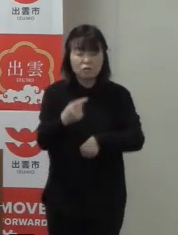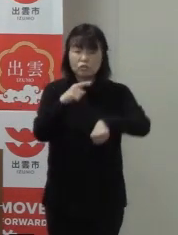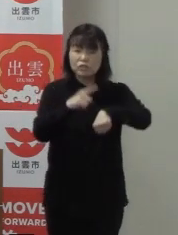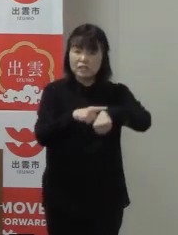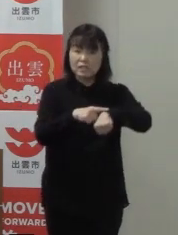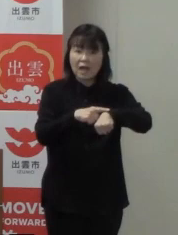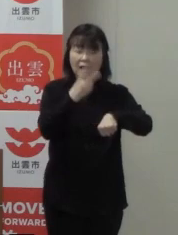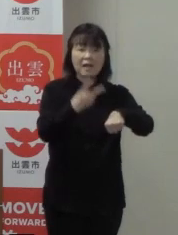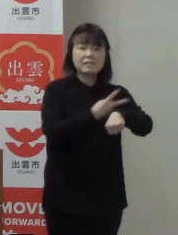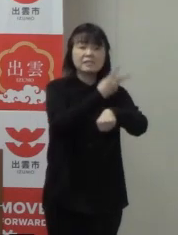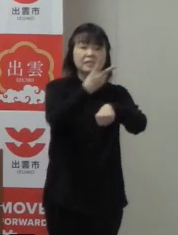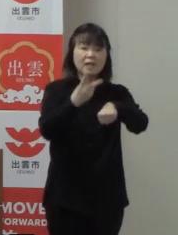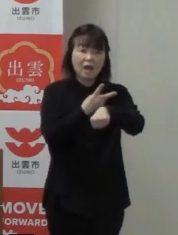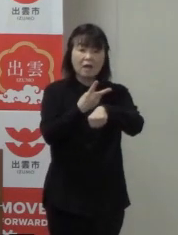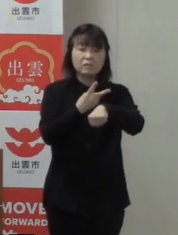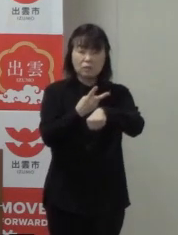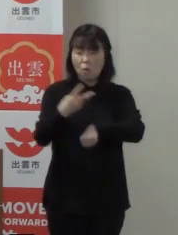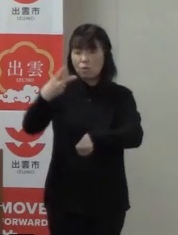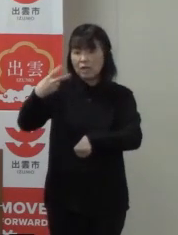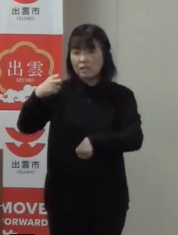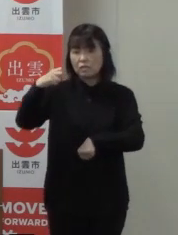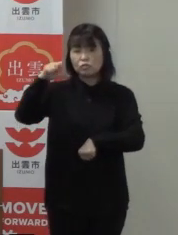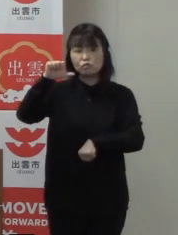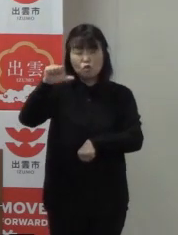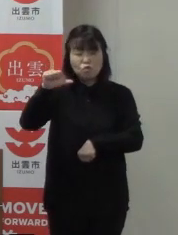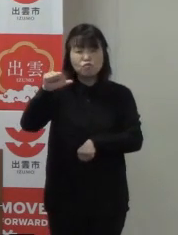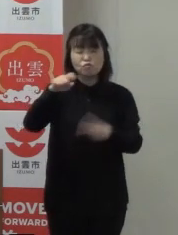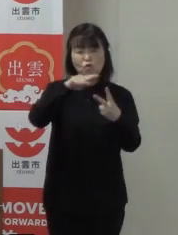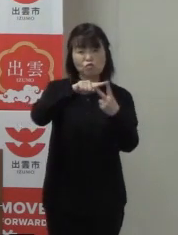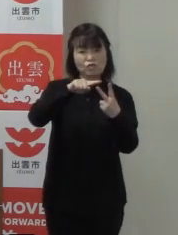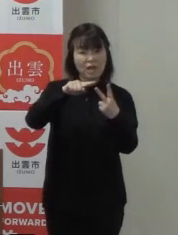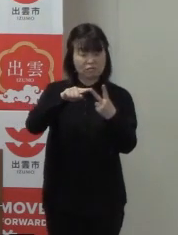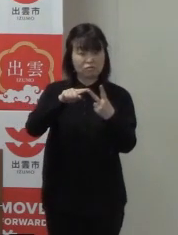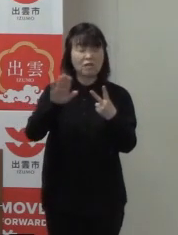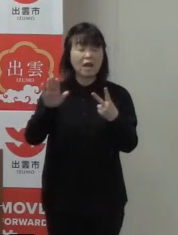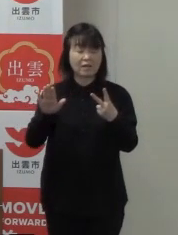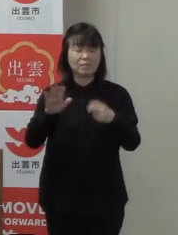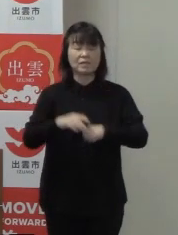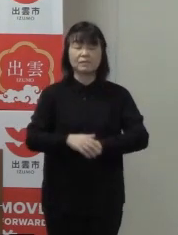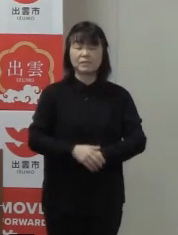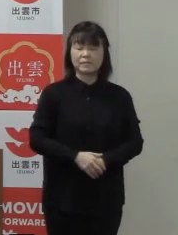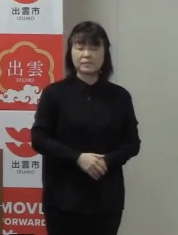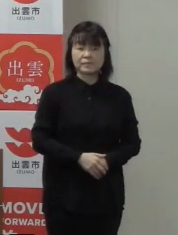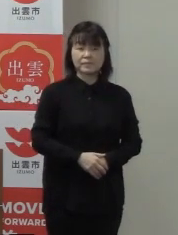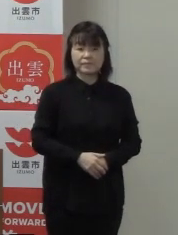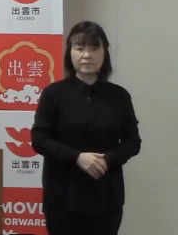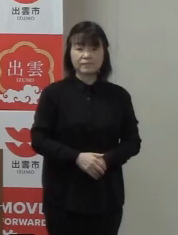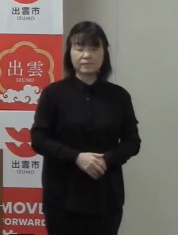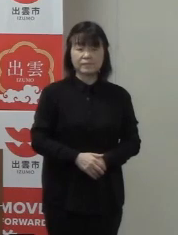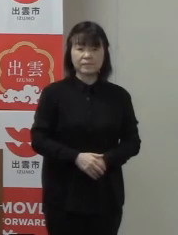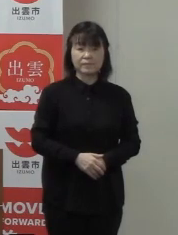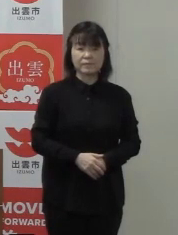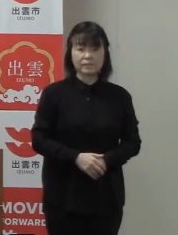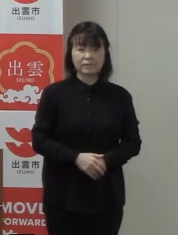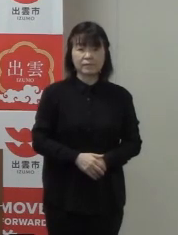ースと75分コースの2つをセットしていただいております。またです